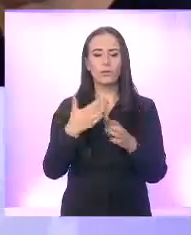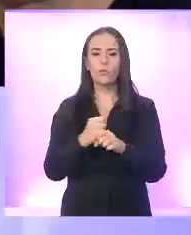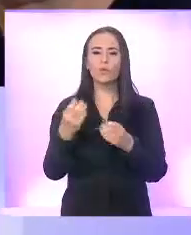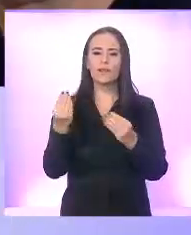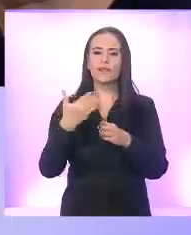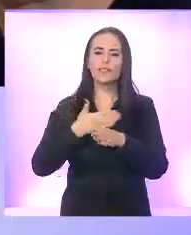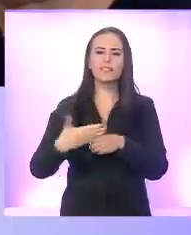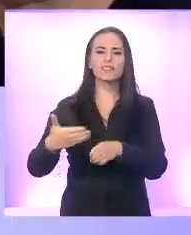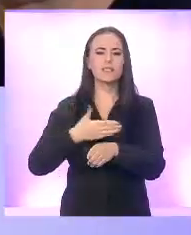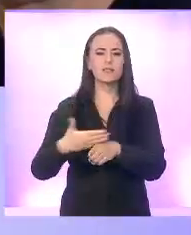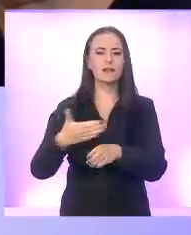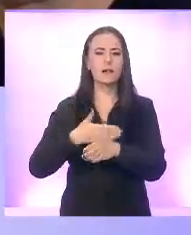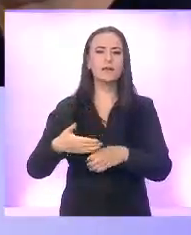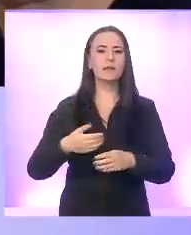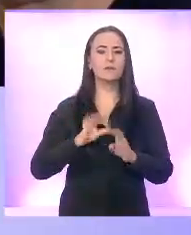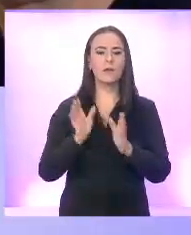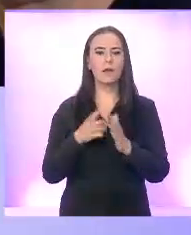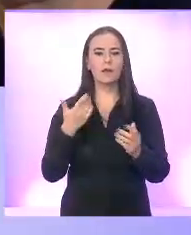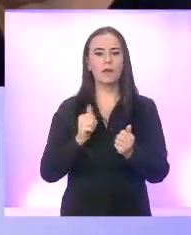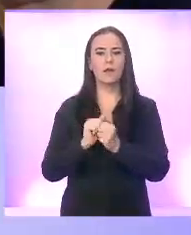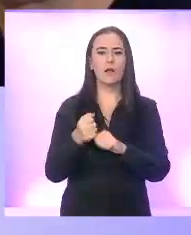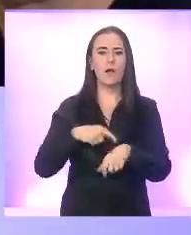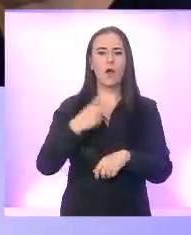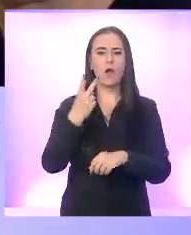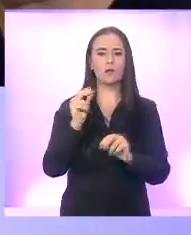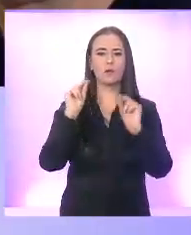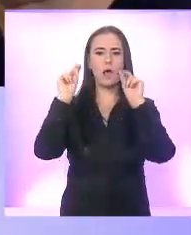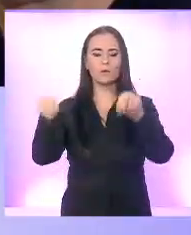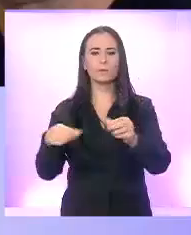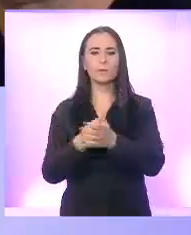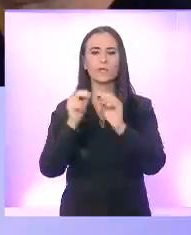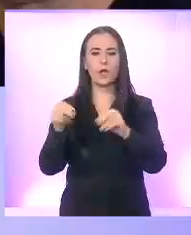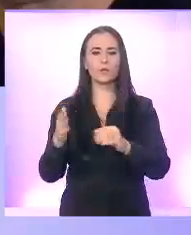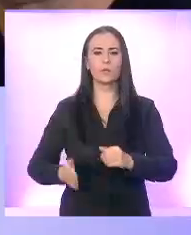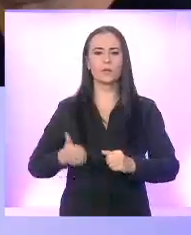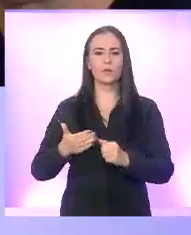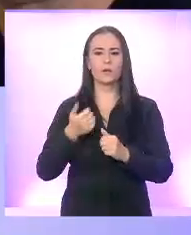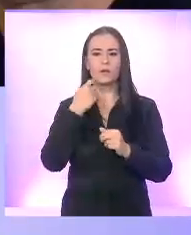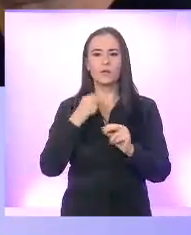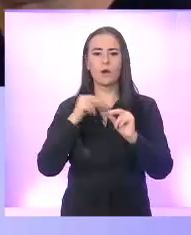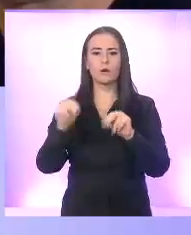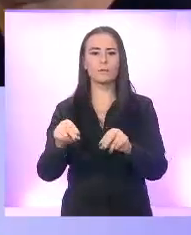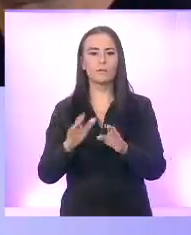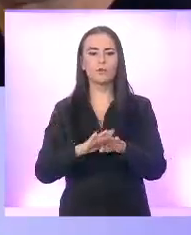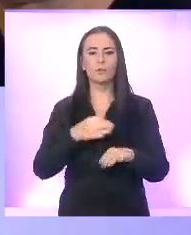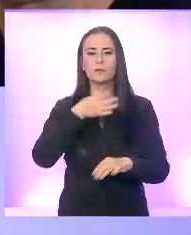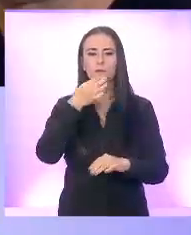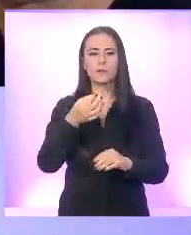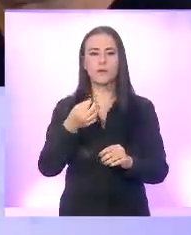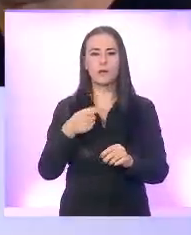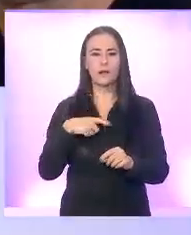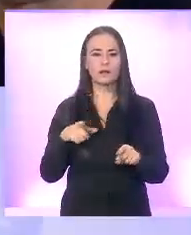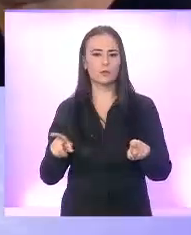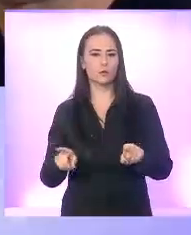și așteptăm uneori chiar și câte o oră, două, până ajunge trenul, ceea ce te descurajează, nu, până la urmă, să mai circul cu trenul.